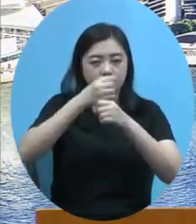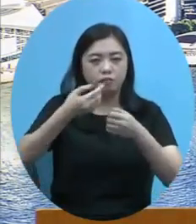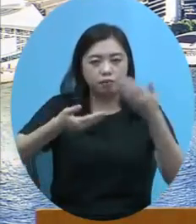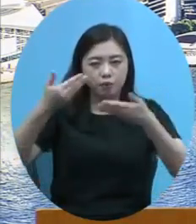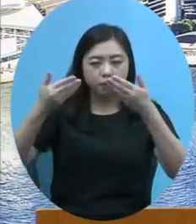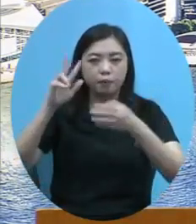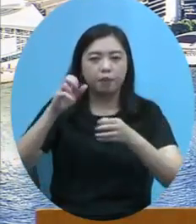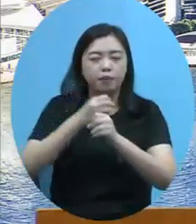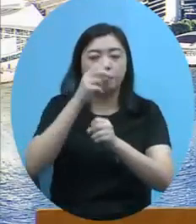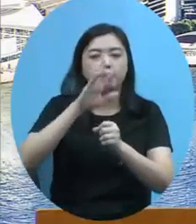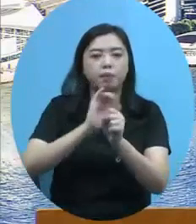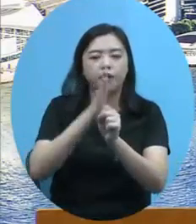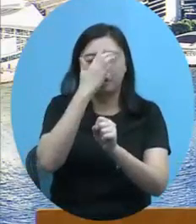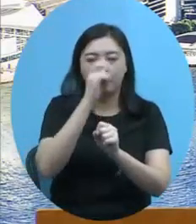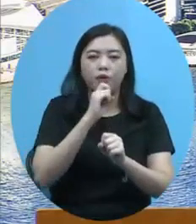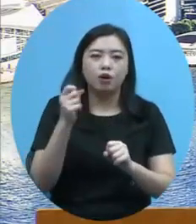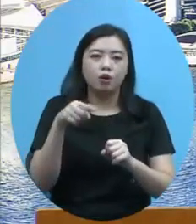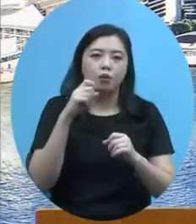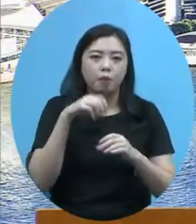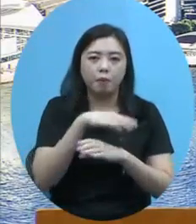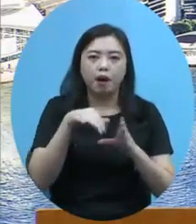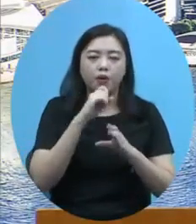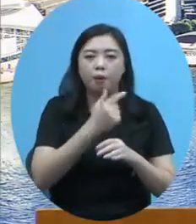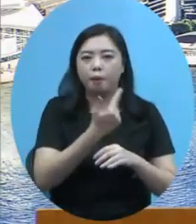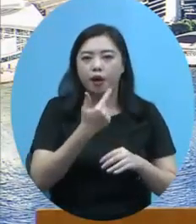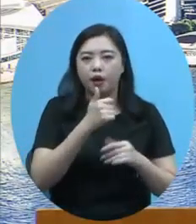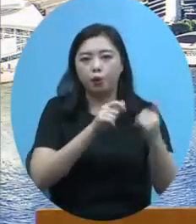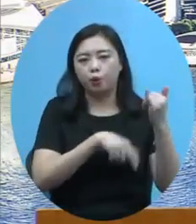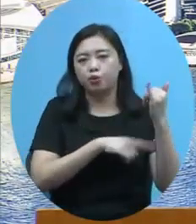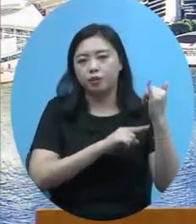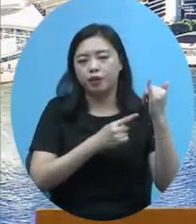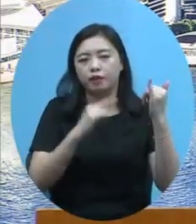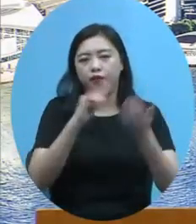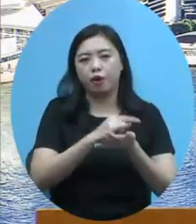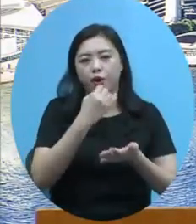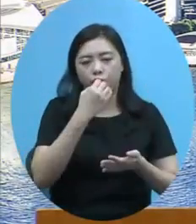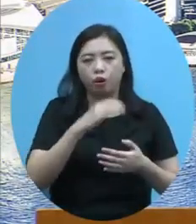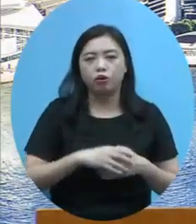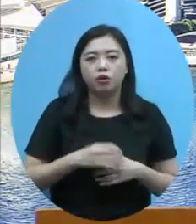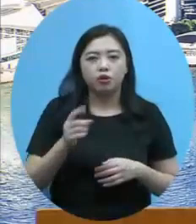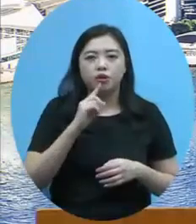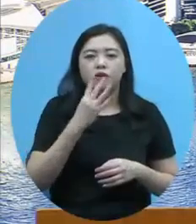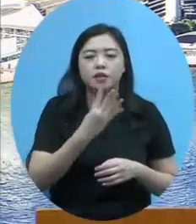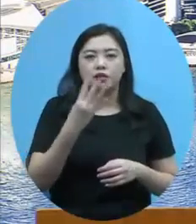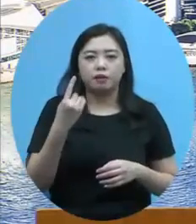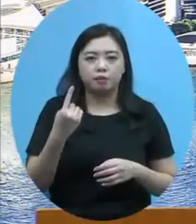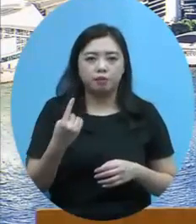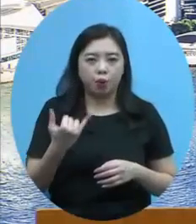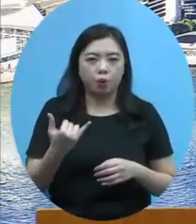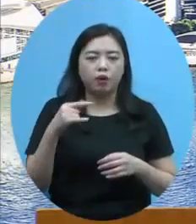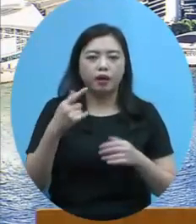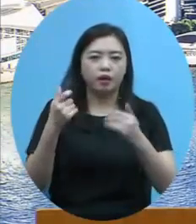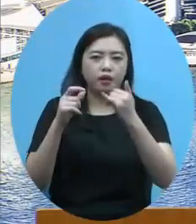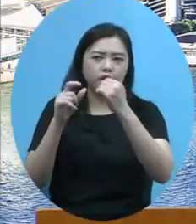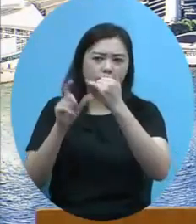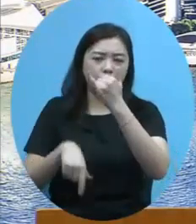樣本係陽性。咁當中包括有8宗咧係喺6月11日抵港，有46宗咧係喺6月12日